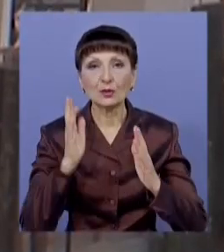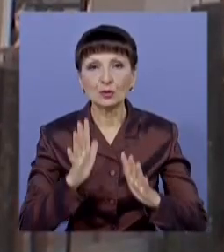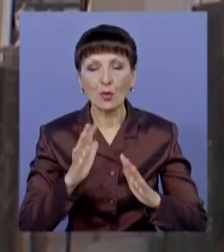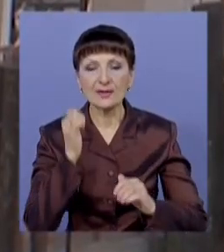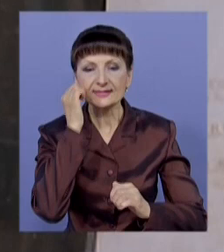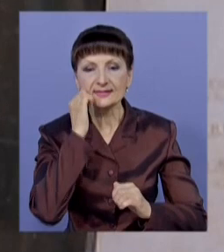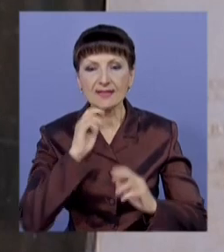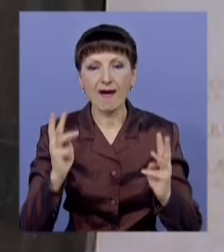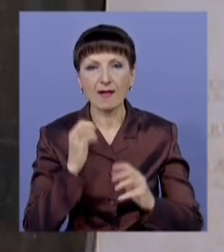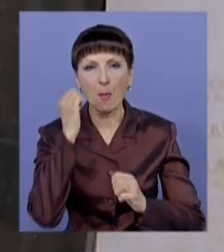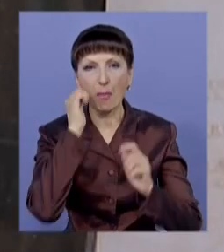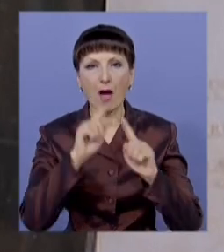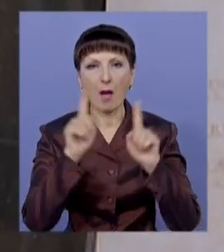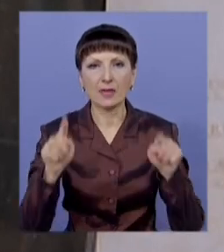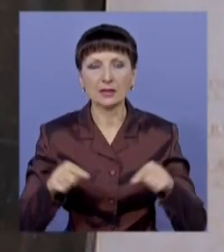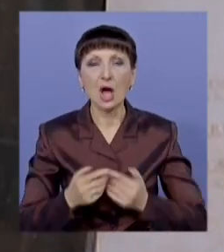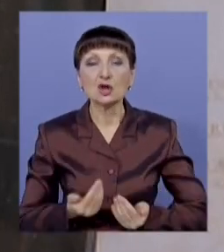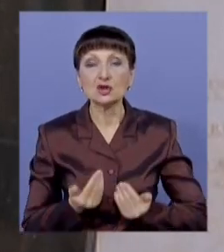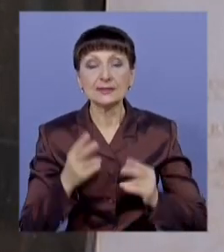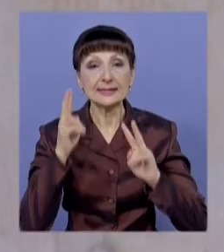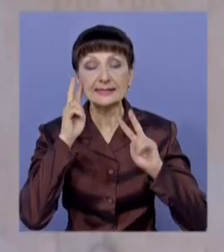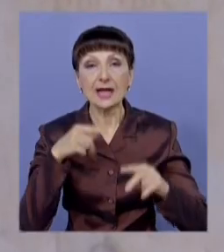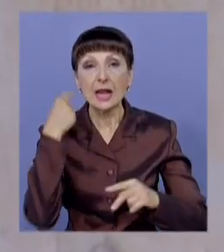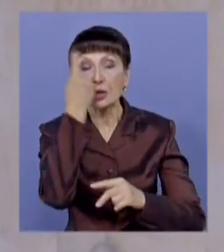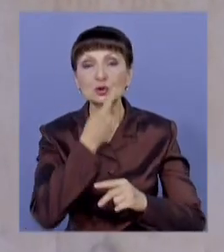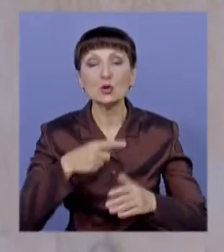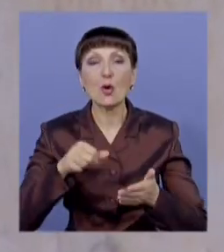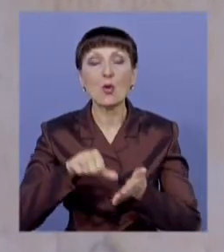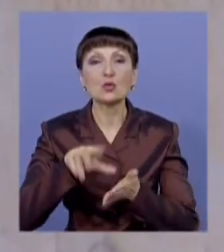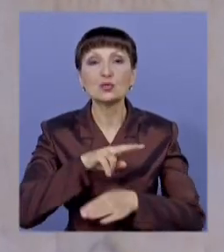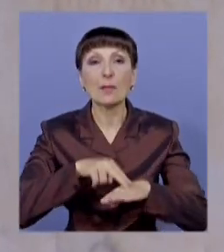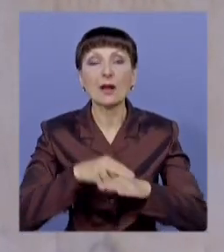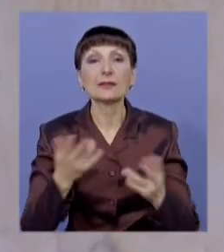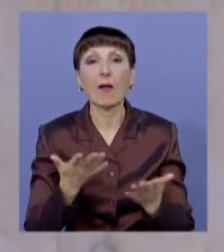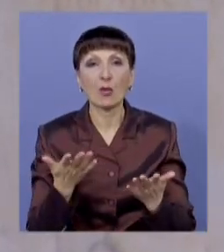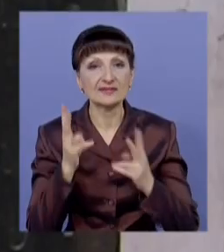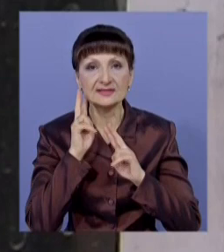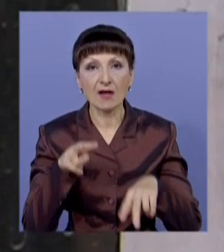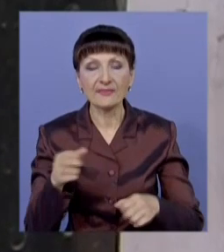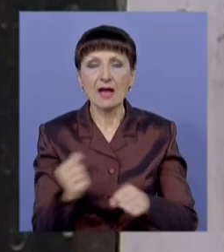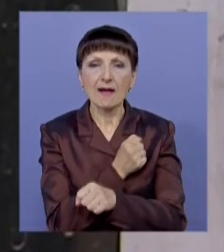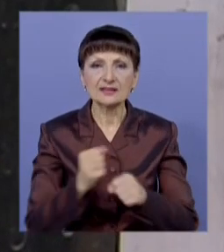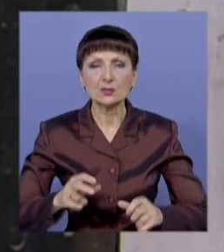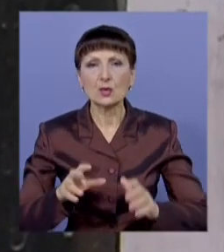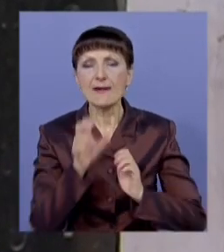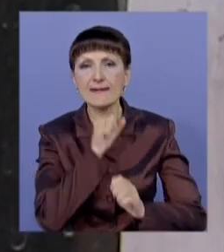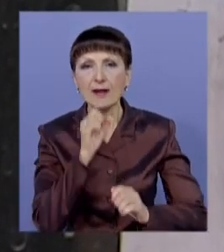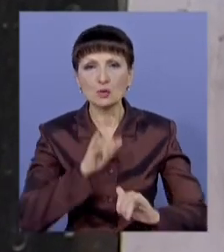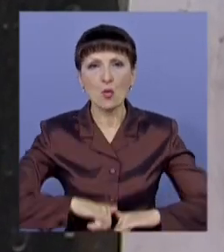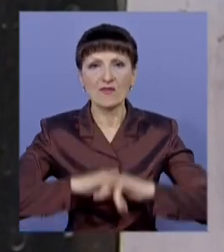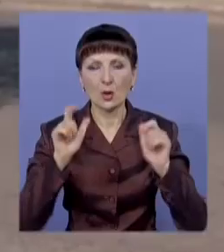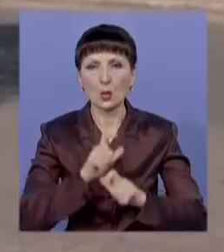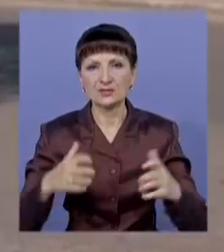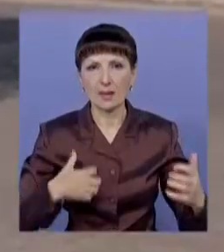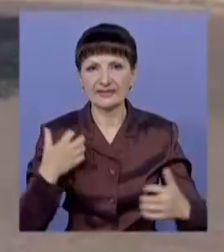выгоревшая на солнце памятка. Жители никогда и не знали своего участкового. Все бы ничего, но краж, разбоев и драк становится все больше. Люди